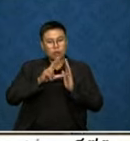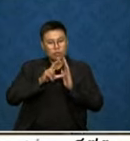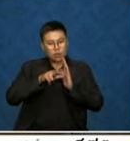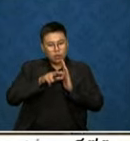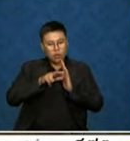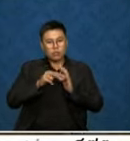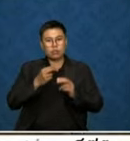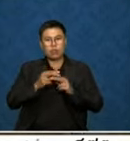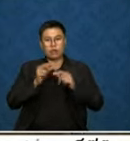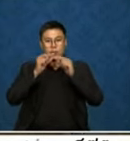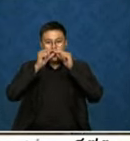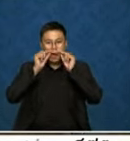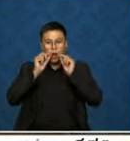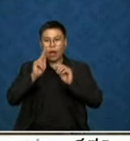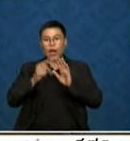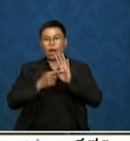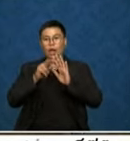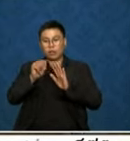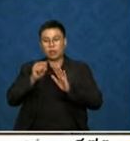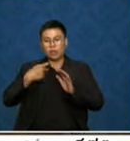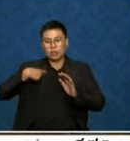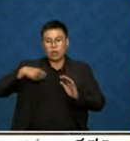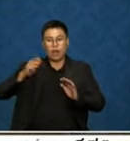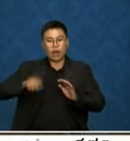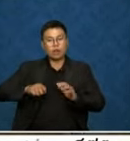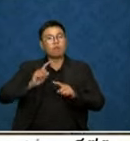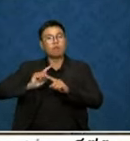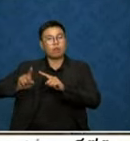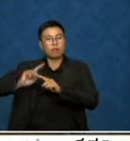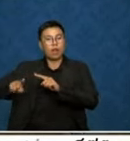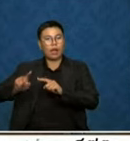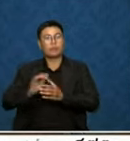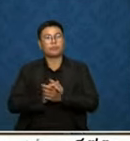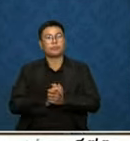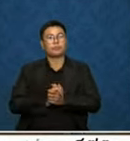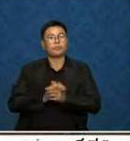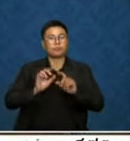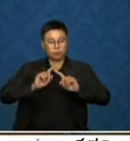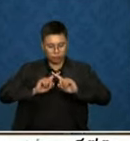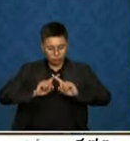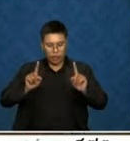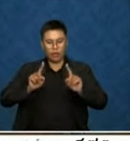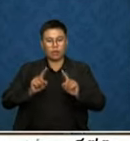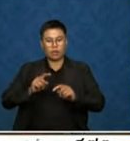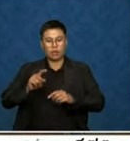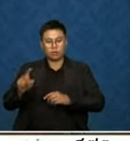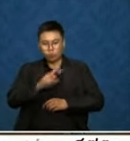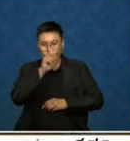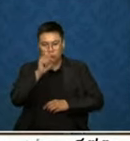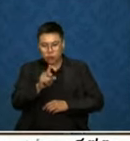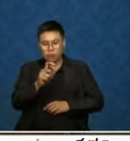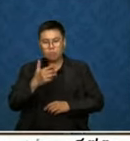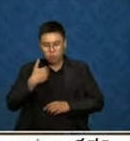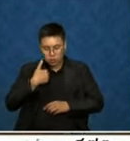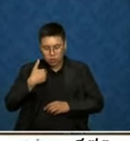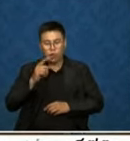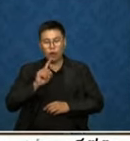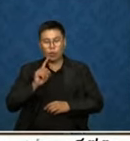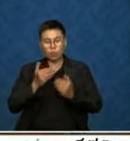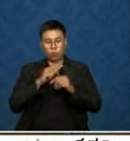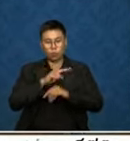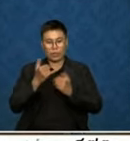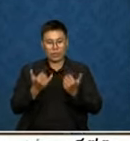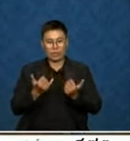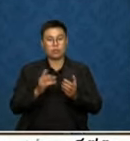กันจอมพลังทนายความต่างๆเนี่ยนะครับแต่สิ่งหนึ่งที่ผมอยากให้ตั้งข้อสังเกตไว้ด้วยนะครับวันนี้เ